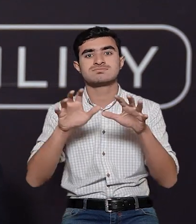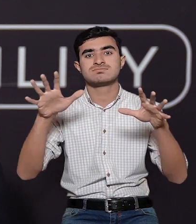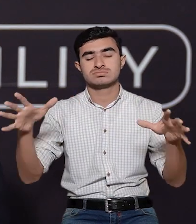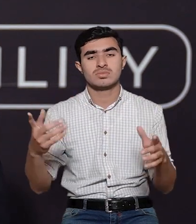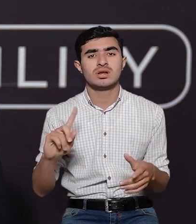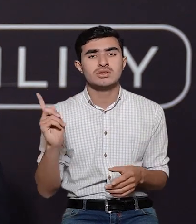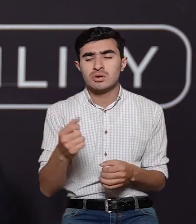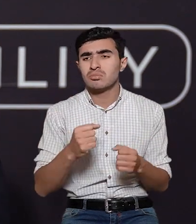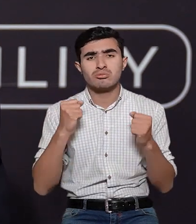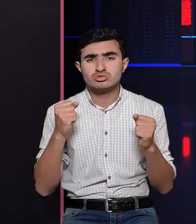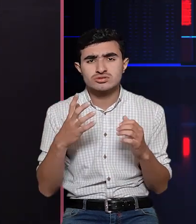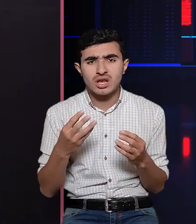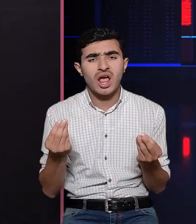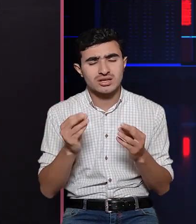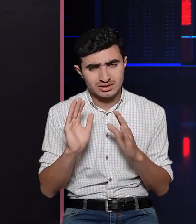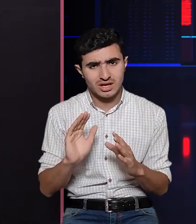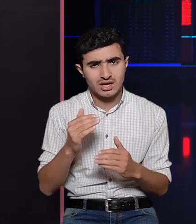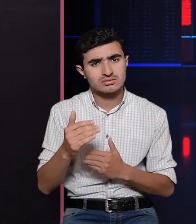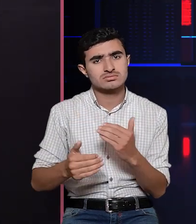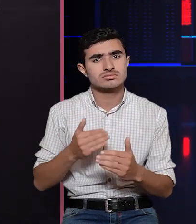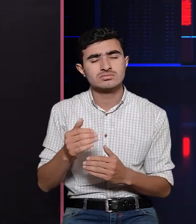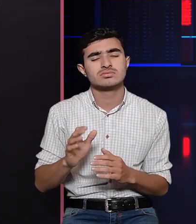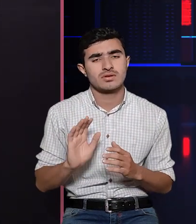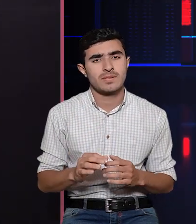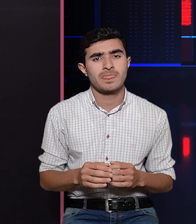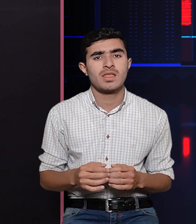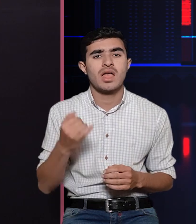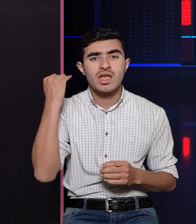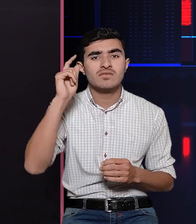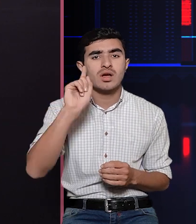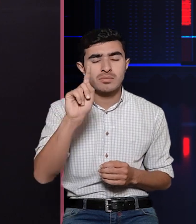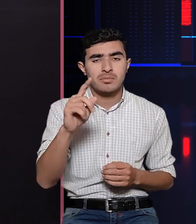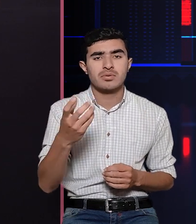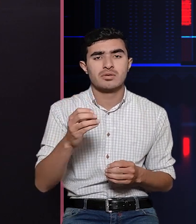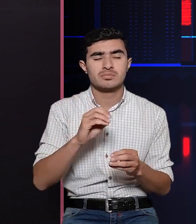ڈیولپ کریں گے. اور یہ سب چیزیں ناممکن نہیں ہیں بلکہ ممکن ہے.